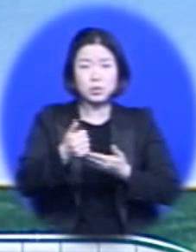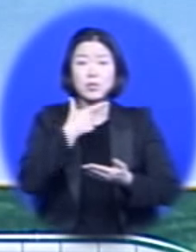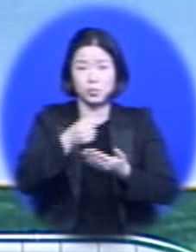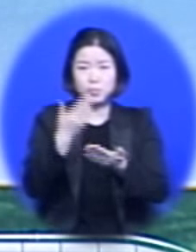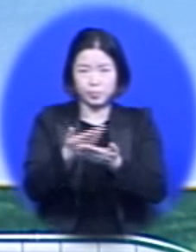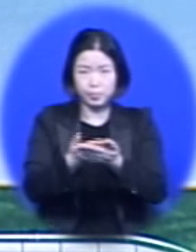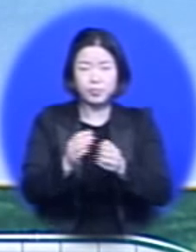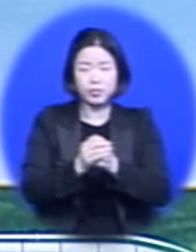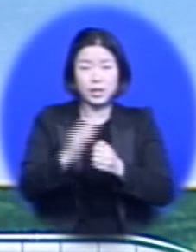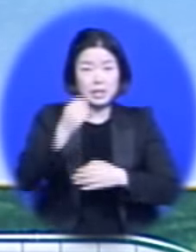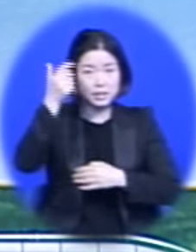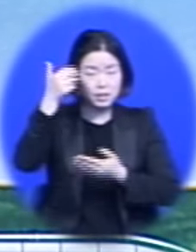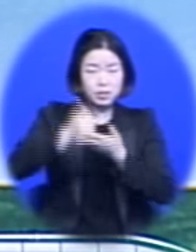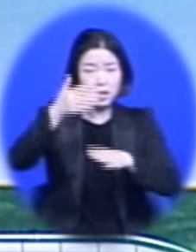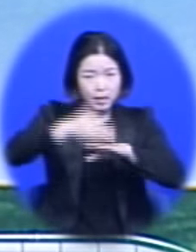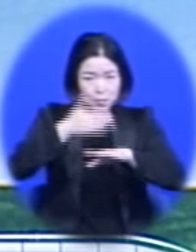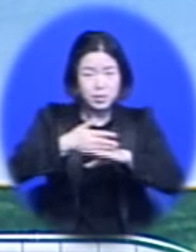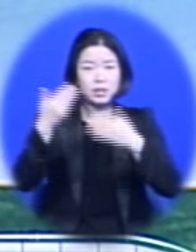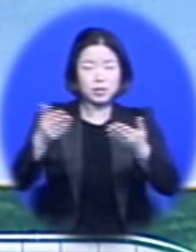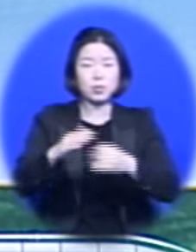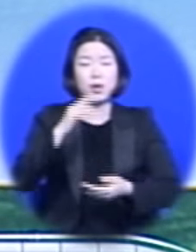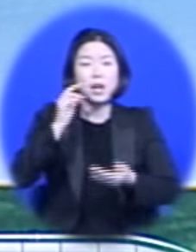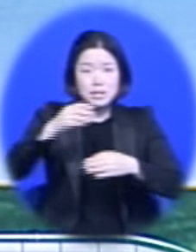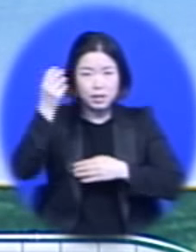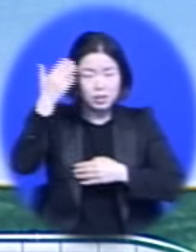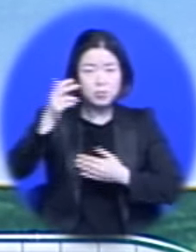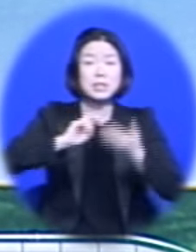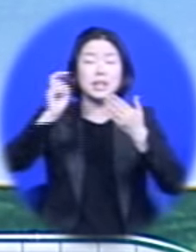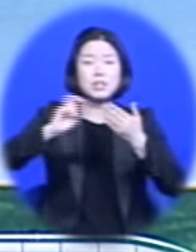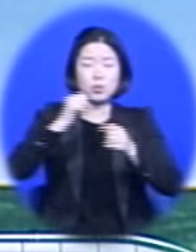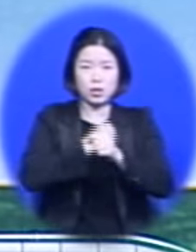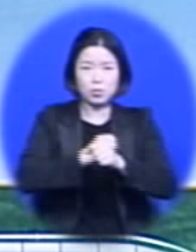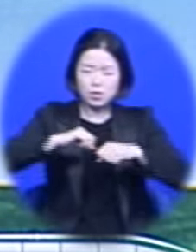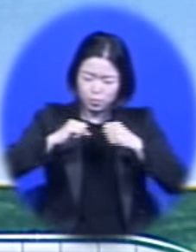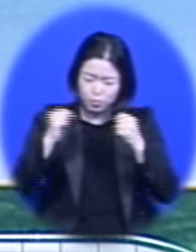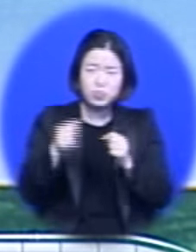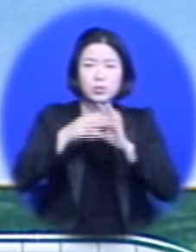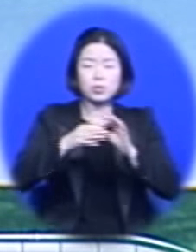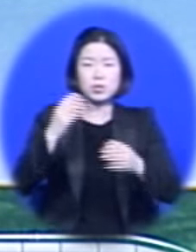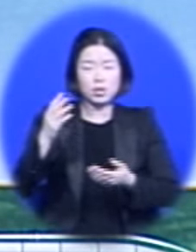구하십시오. 성령께 감사하고 성령님을 찬송하고 순종을 통하여 성령님을